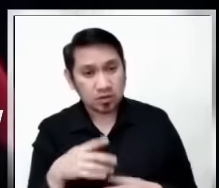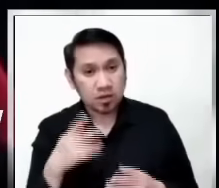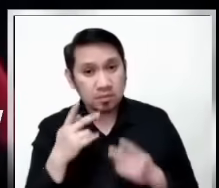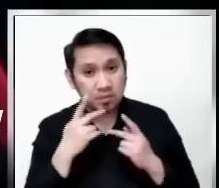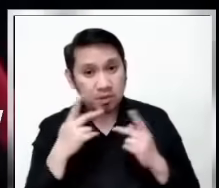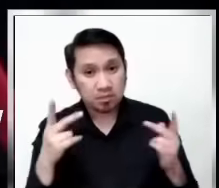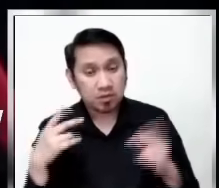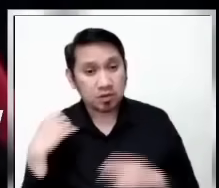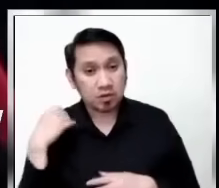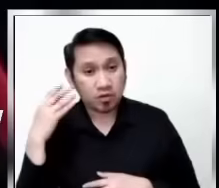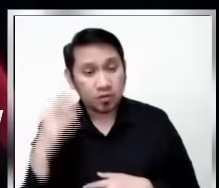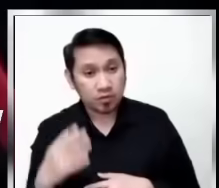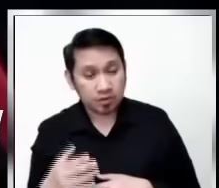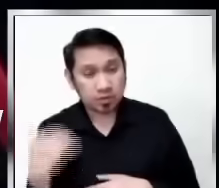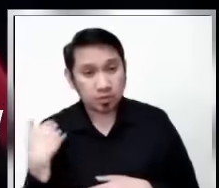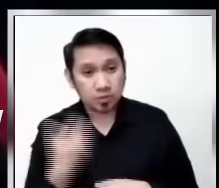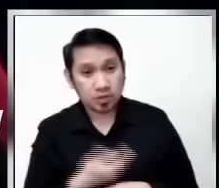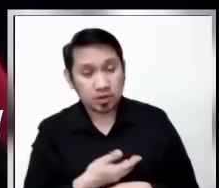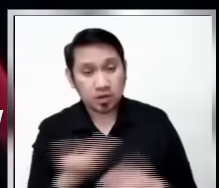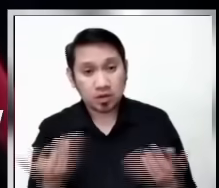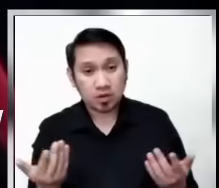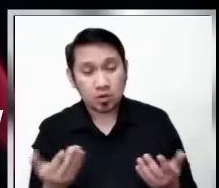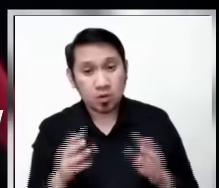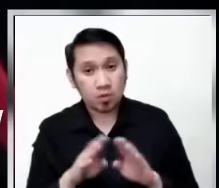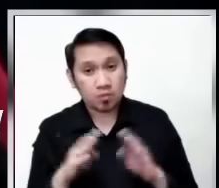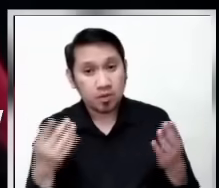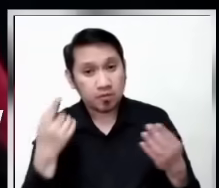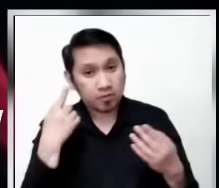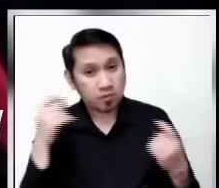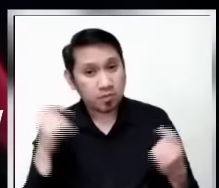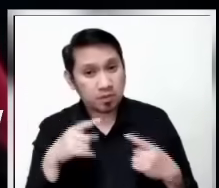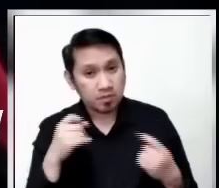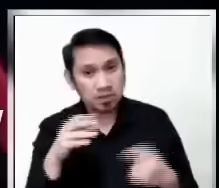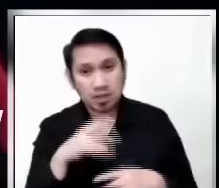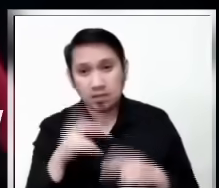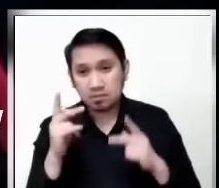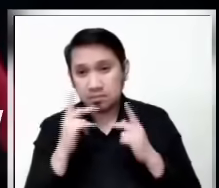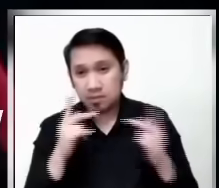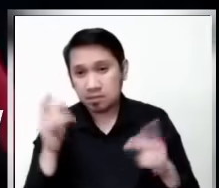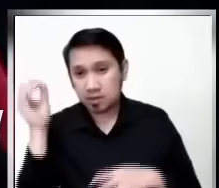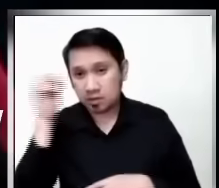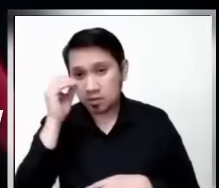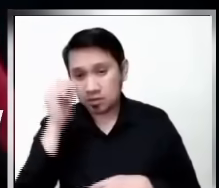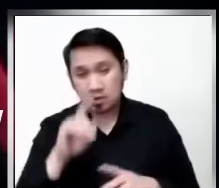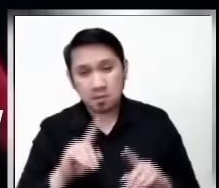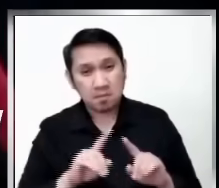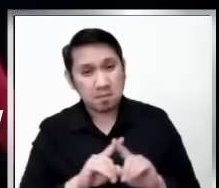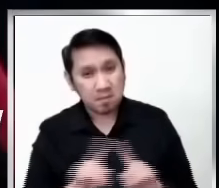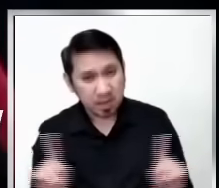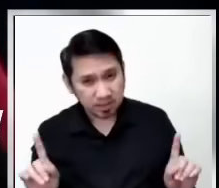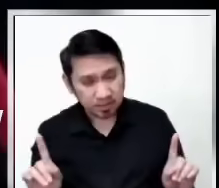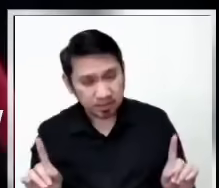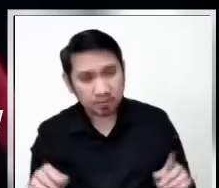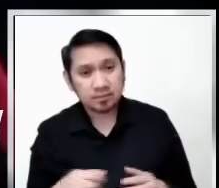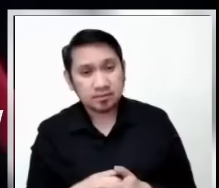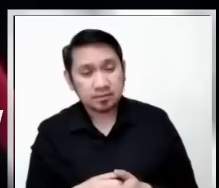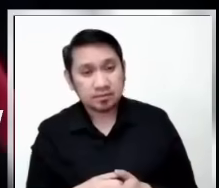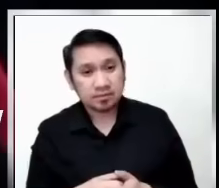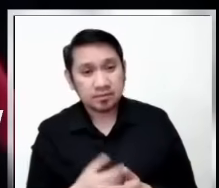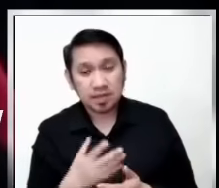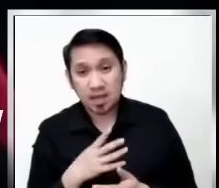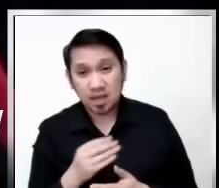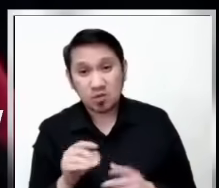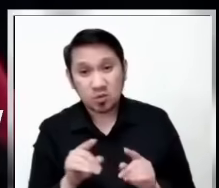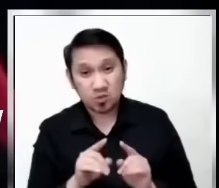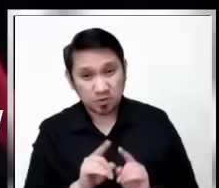and we are all open to criticisms and public opinion and unfortunately open to fake news.